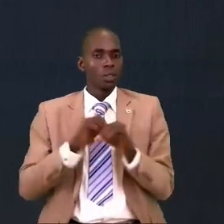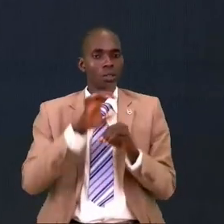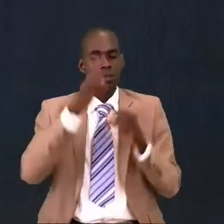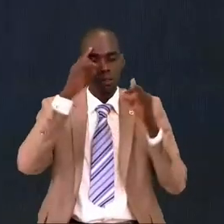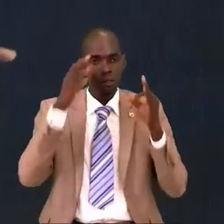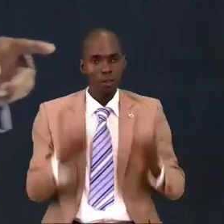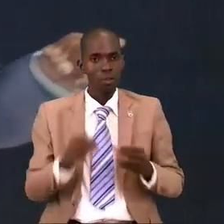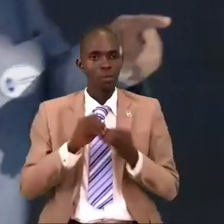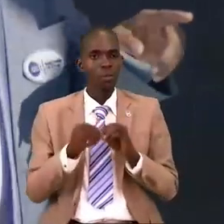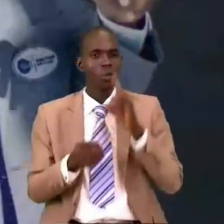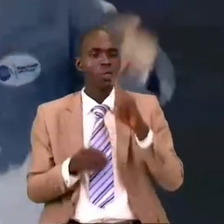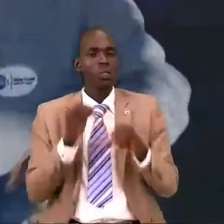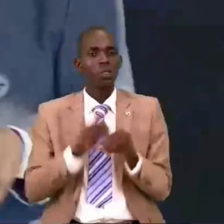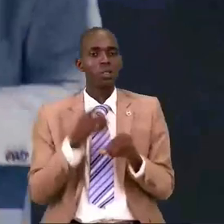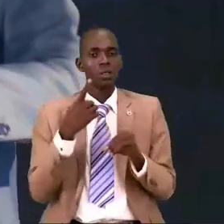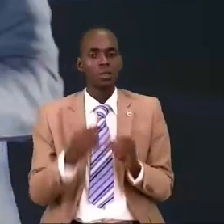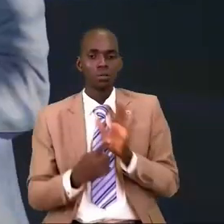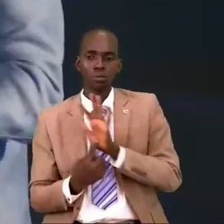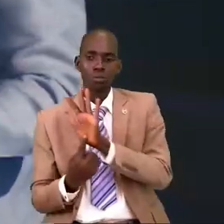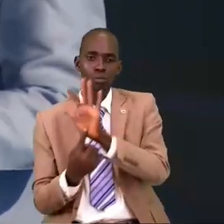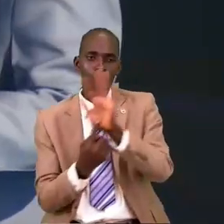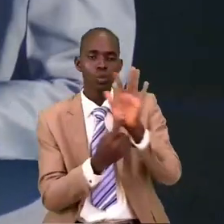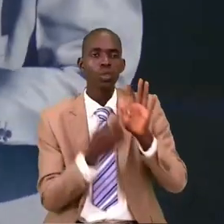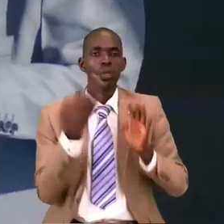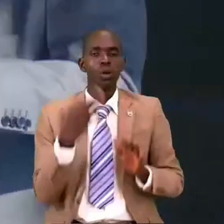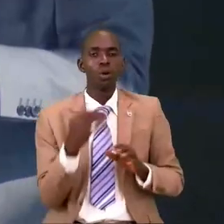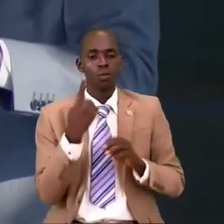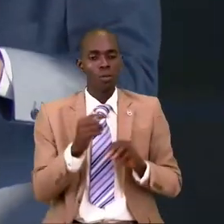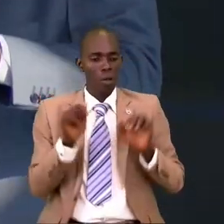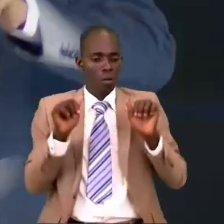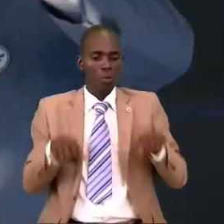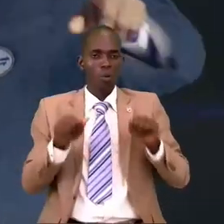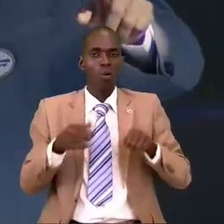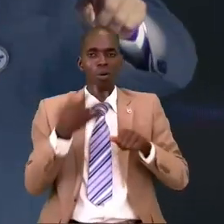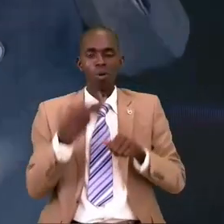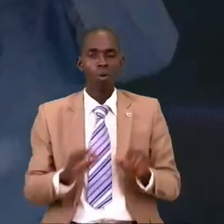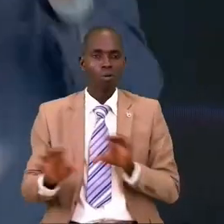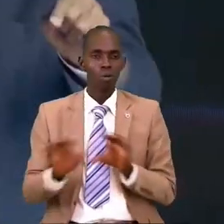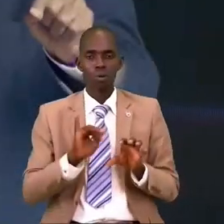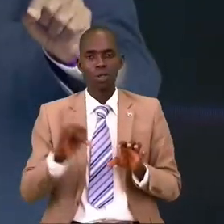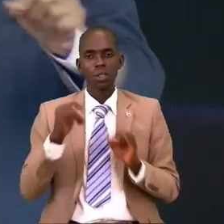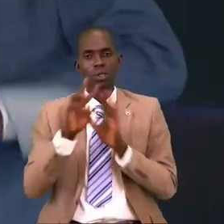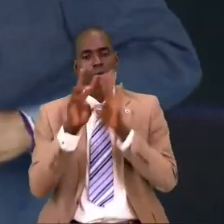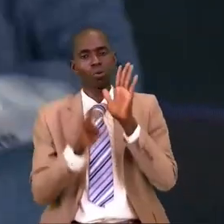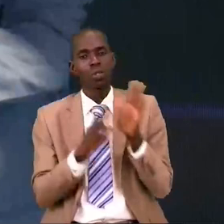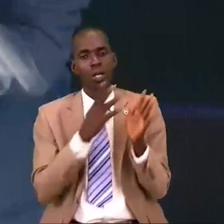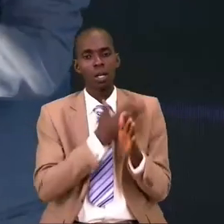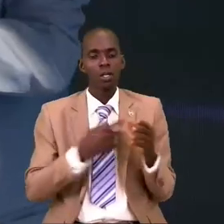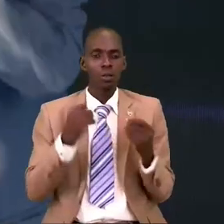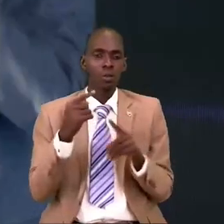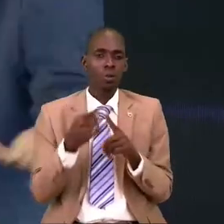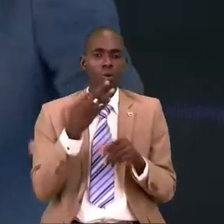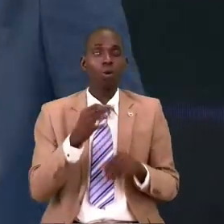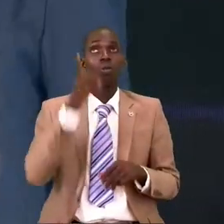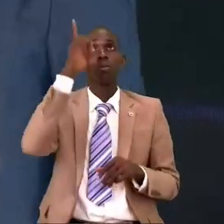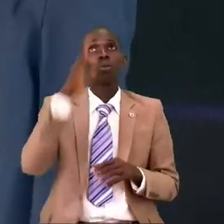possibilités en faisant la volonté et l'œuvre de Dieu, quand tu fais de la parole de Dieu, quand tu fais de la